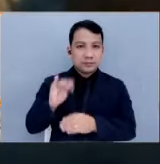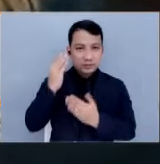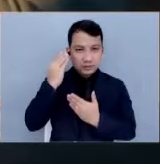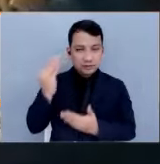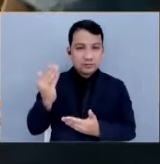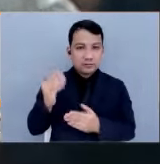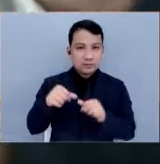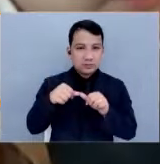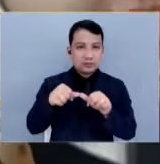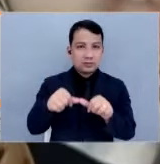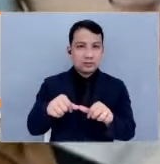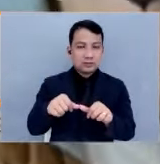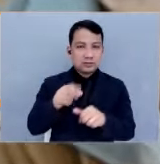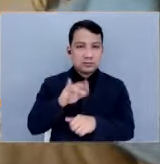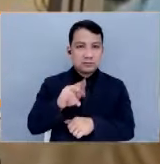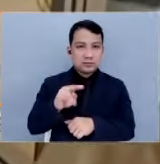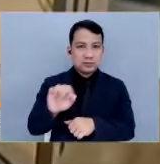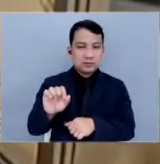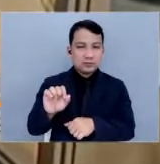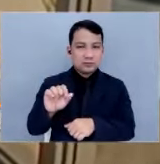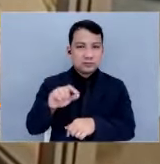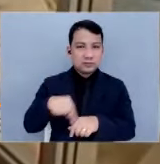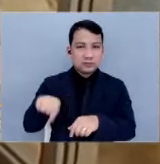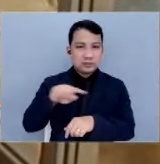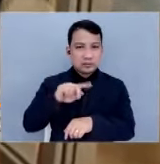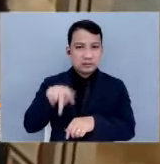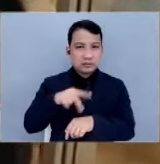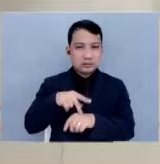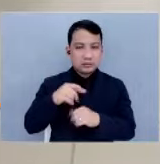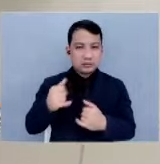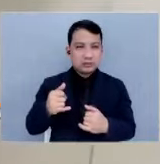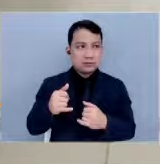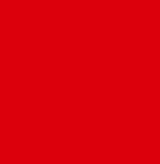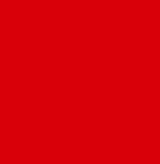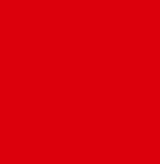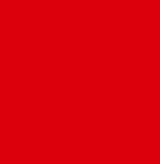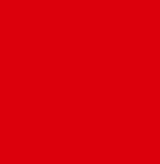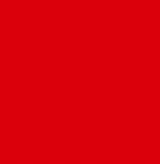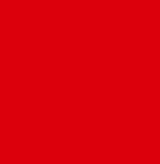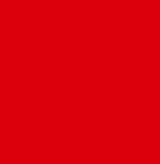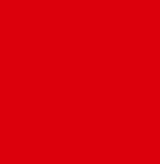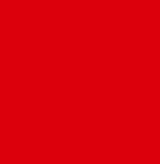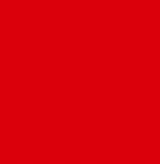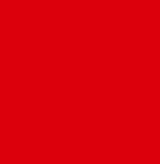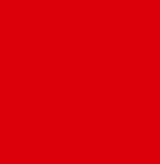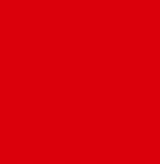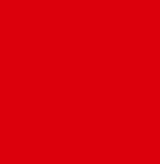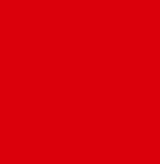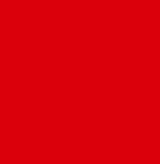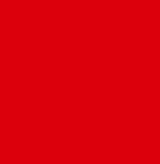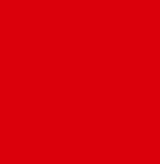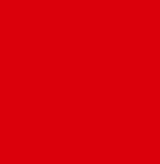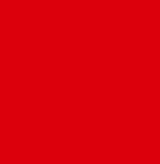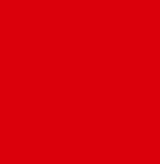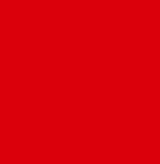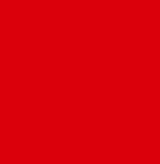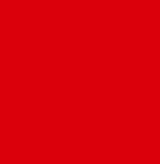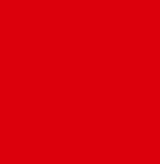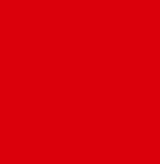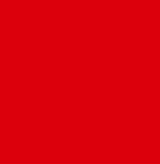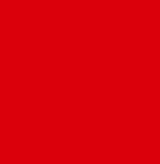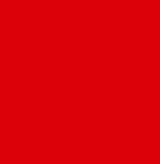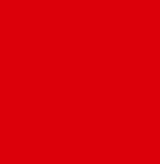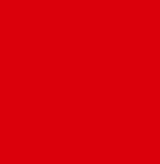ng BINIverse sa ilang probinsya at maging sa abroad. Mga kapatid, ito po ang inyong